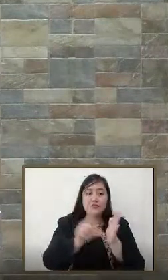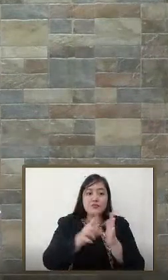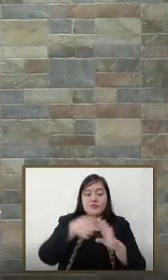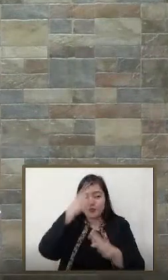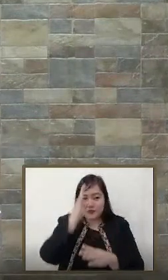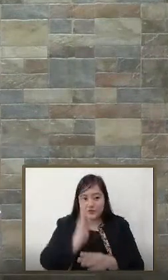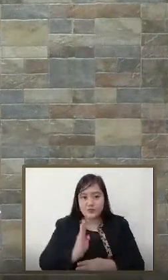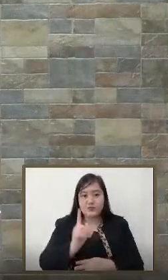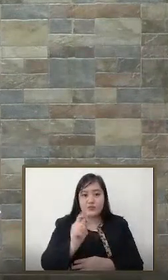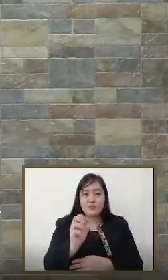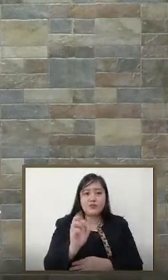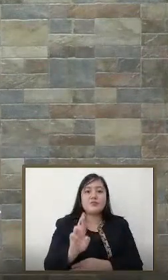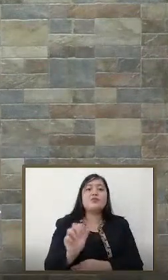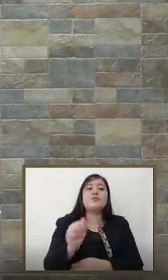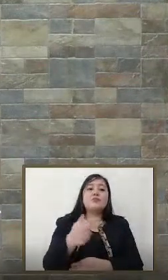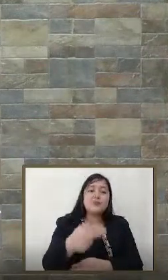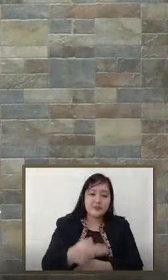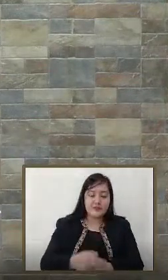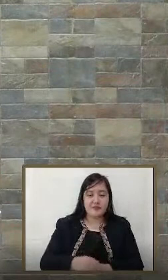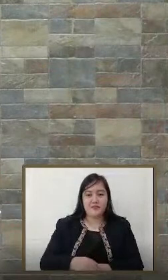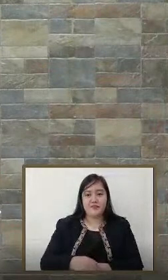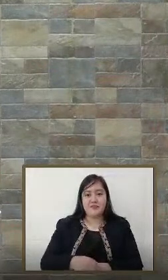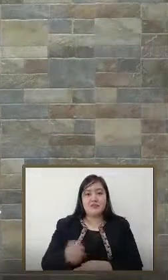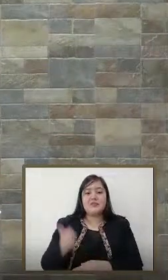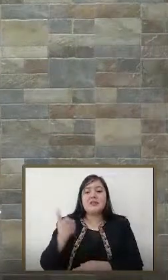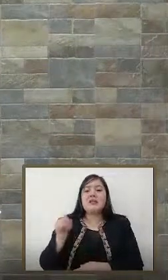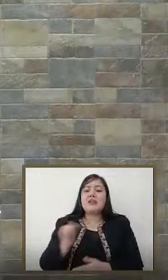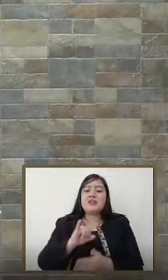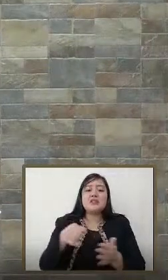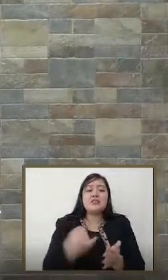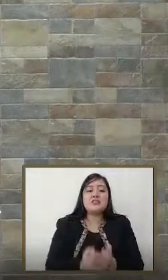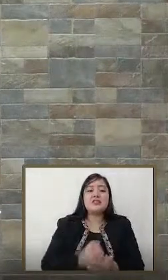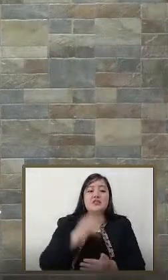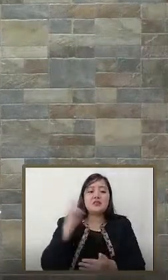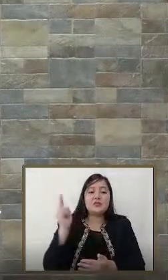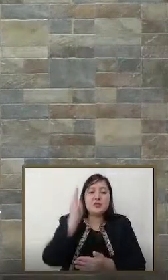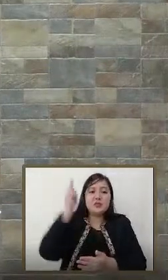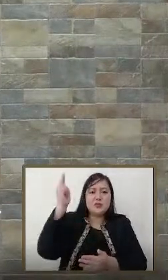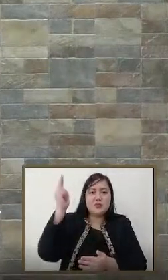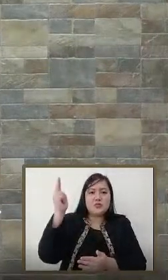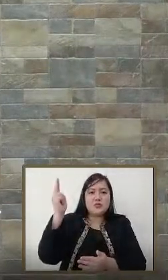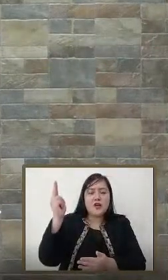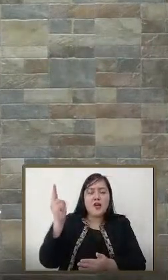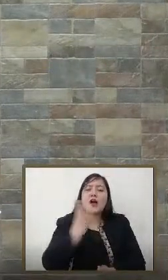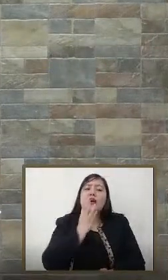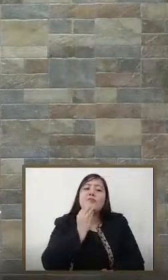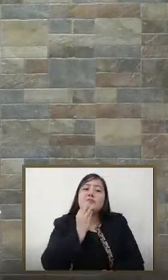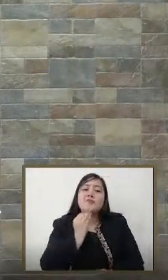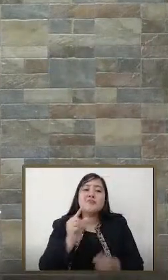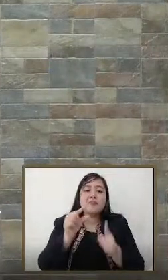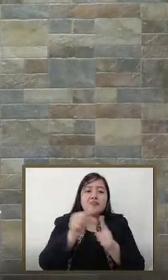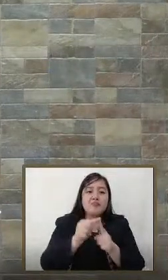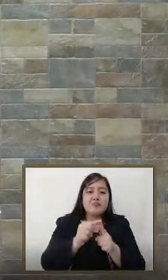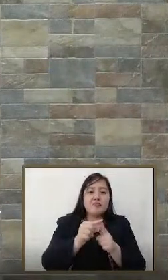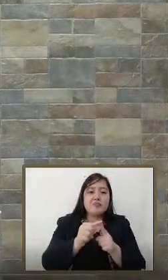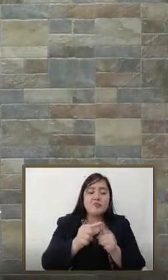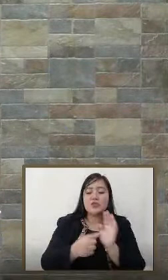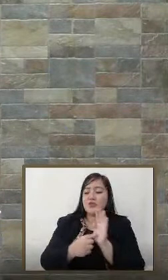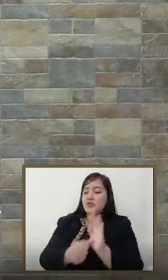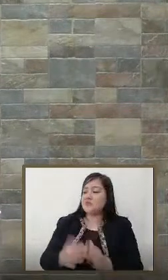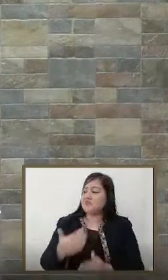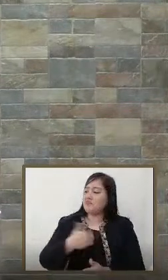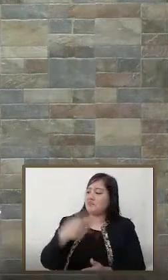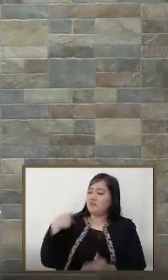mga ganyan para lang sabihin na mas may alam kami. Marami akong alam na Hebrews na hindi nyo alam. Oh boy, I'm telling